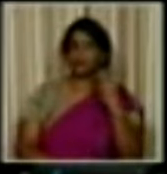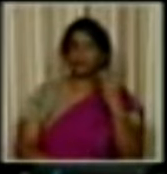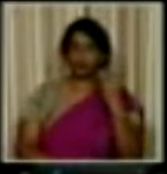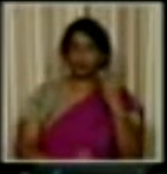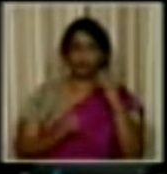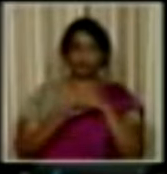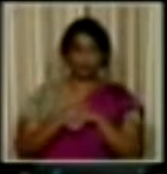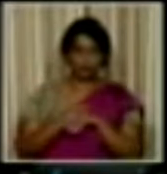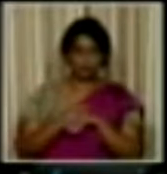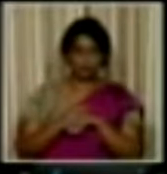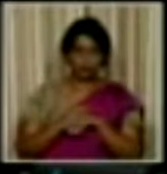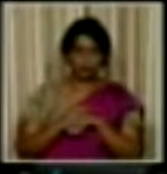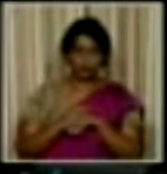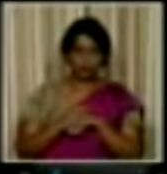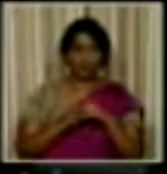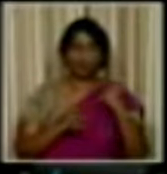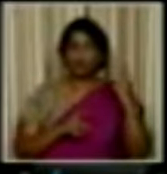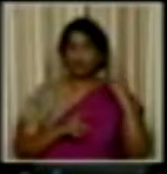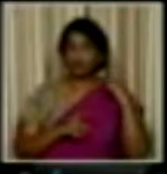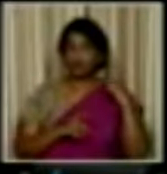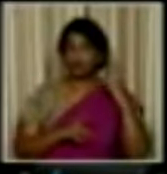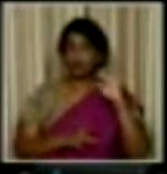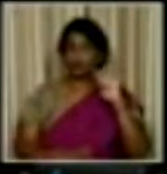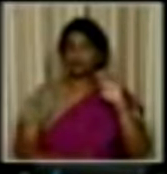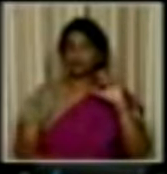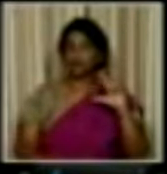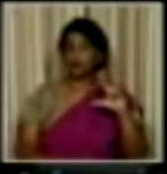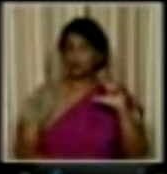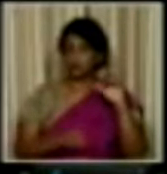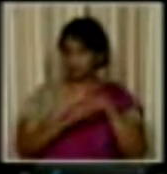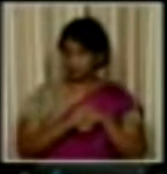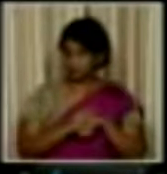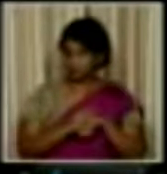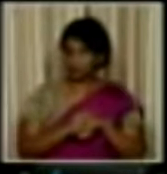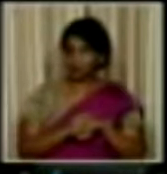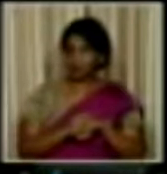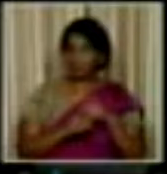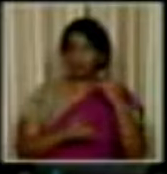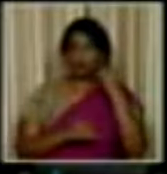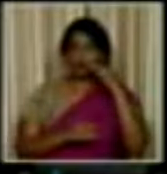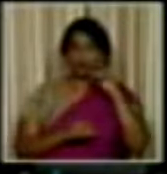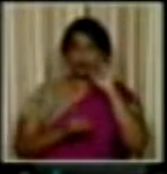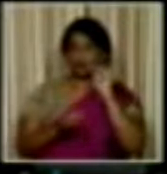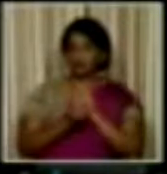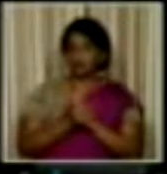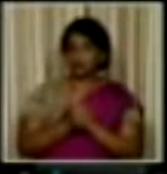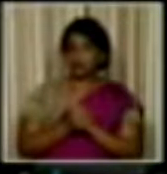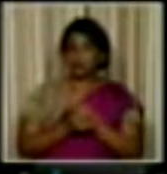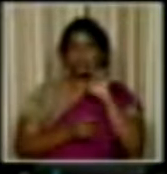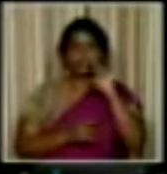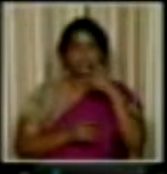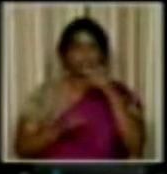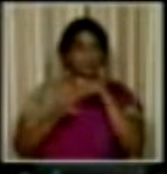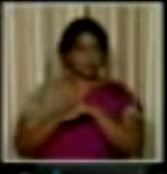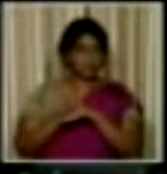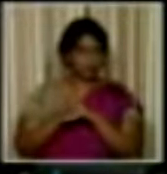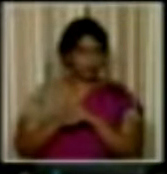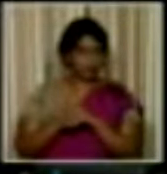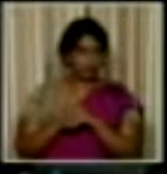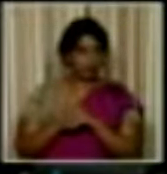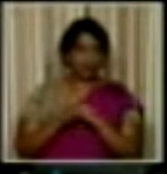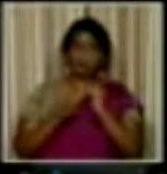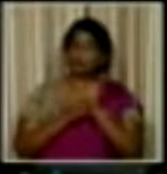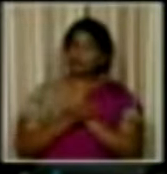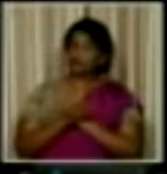ඉන්නවා හමුදාවේ 48 දෙනෙක් ඉන්නවා සිවිල් ආරක්ෂක බලකායේ 100ක් ඉන්නවා